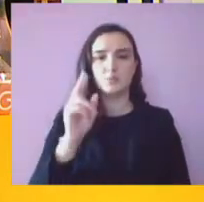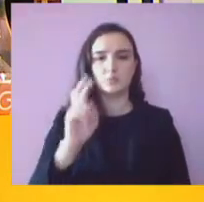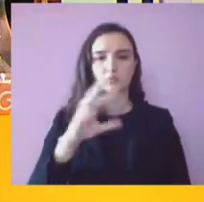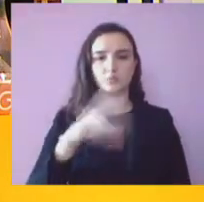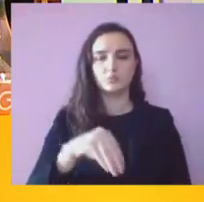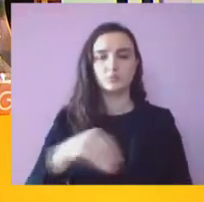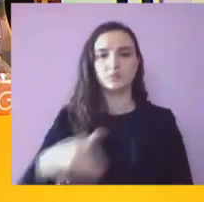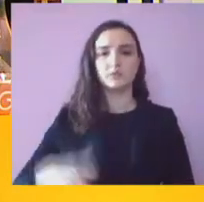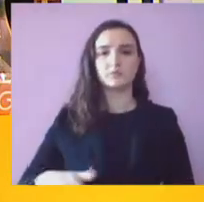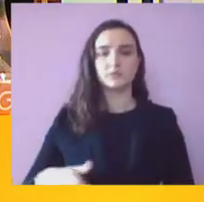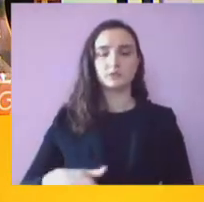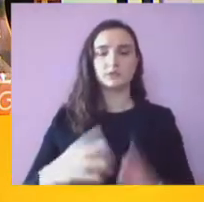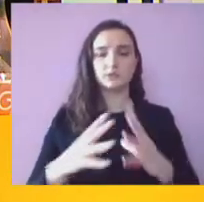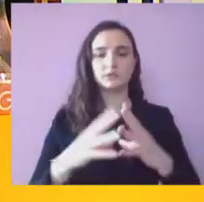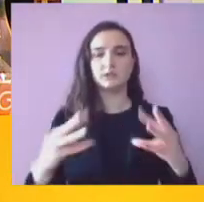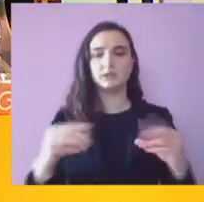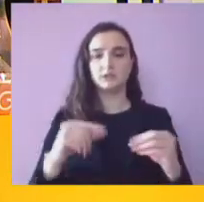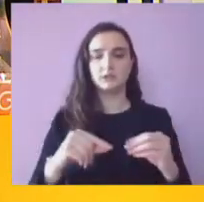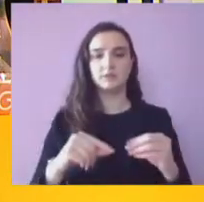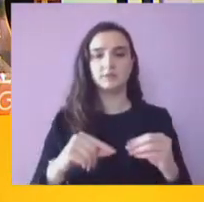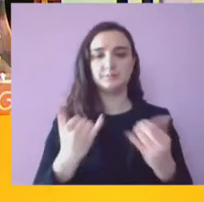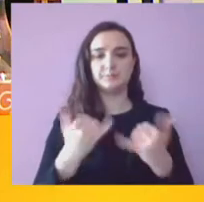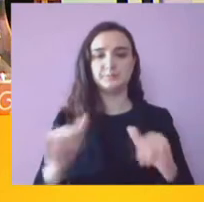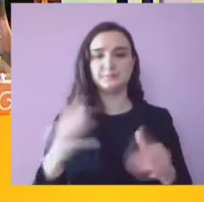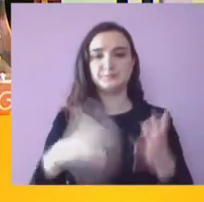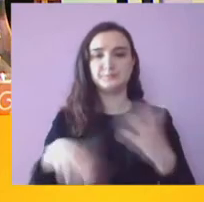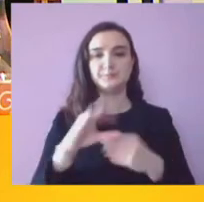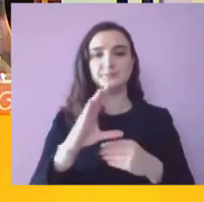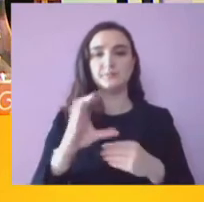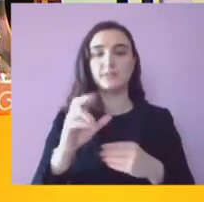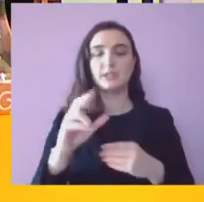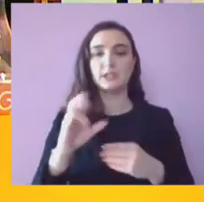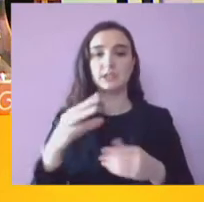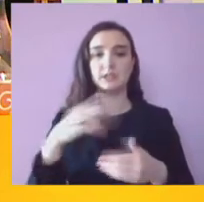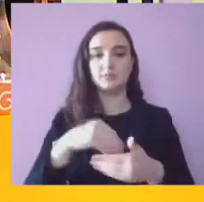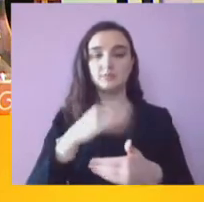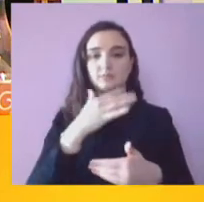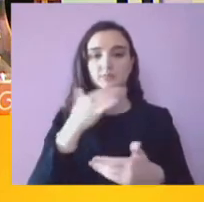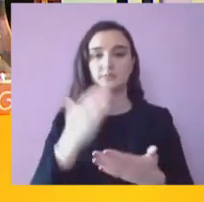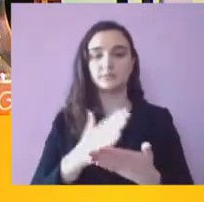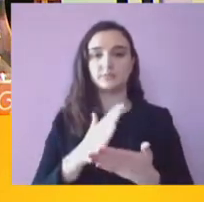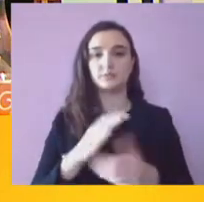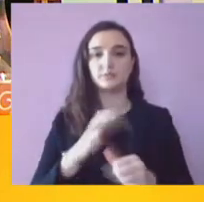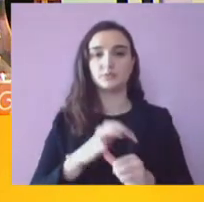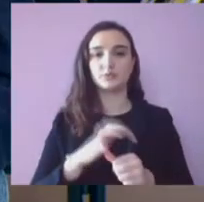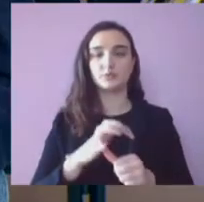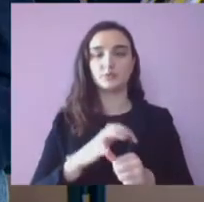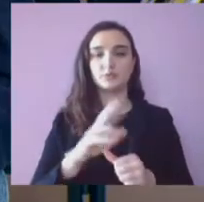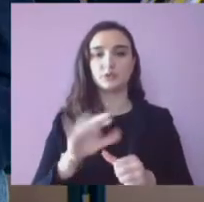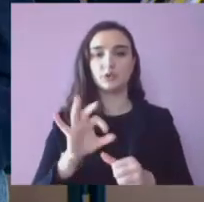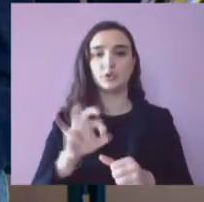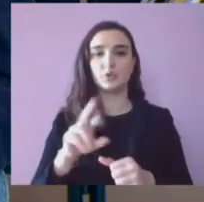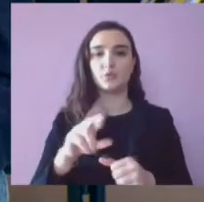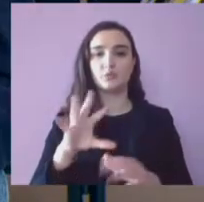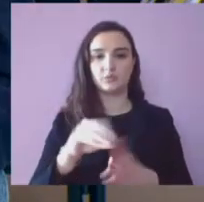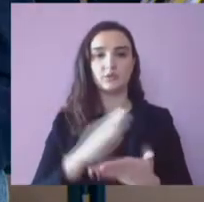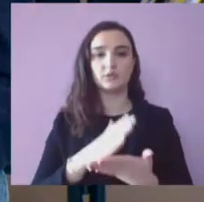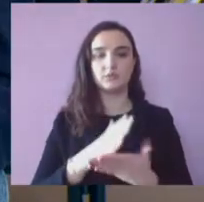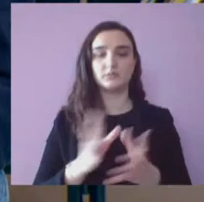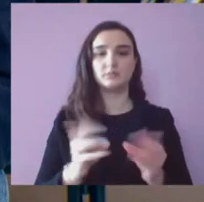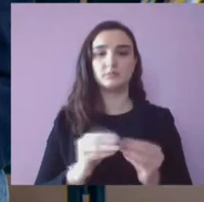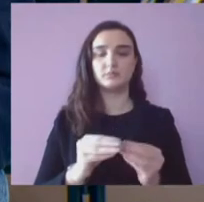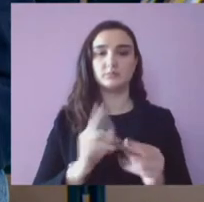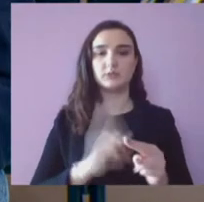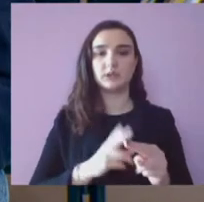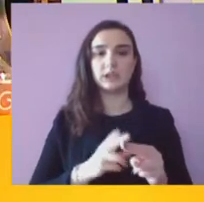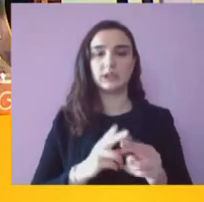ღვიძლით, გაგიკვირდებათ და სელენი საკმაოდ დიდი რაოდენობით არის სოკოში და იოდიც არის ხოლმე რკინასთან